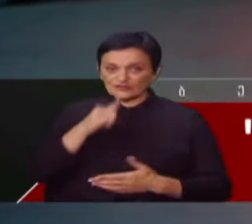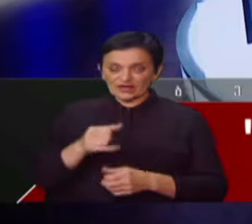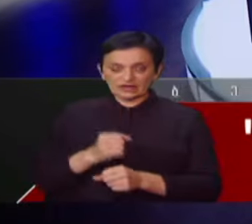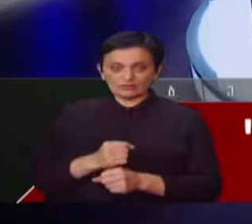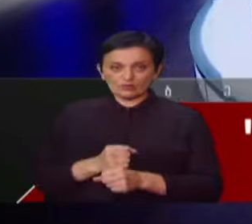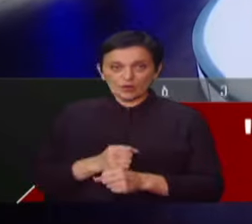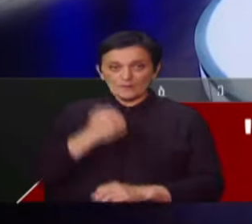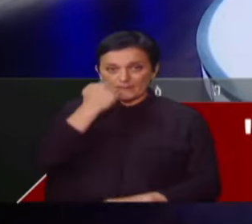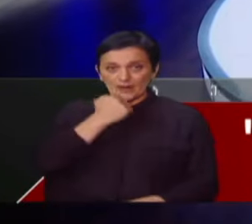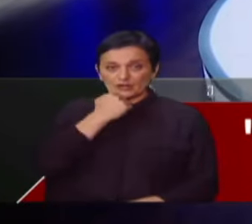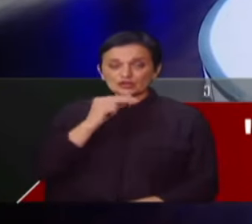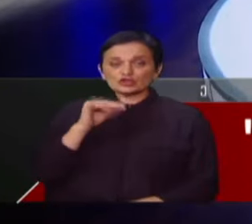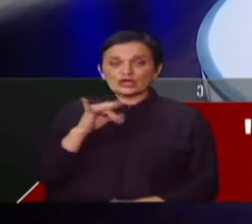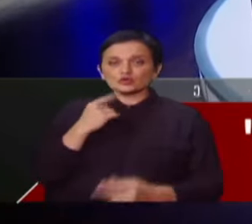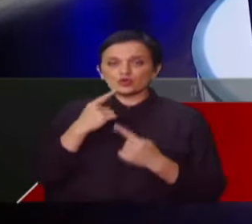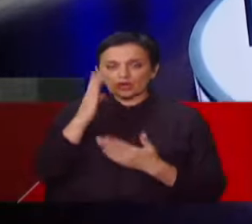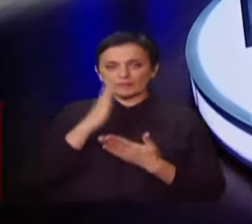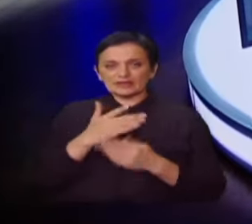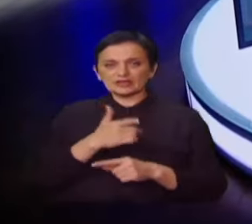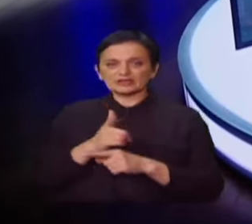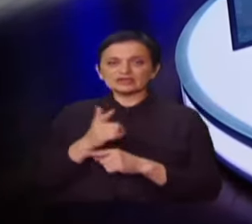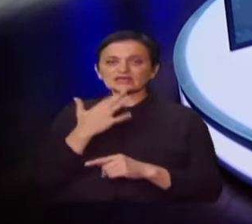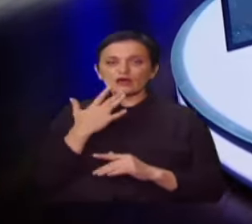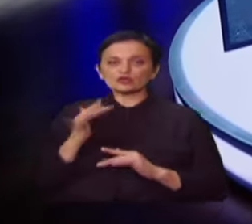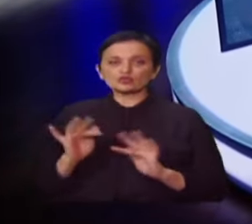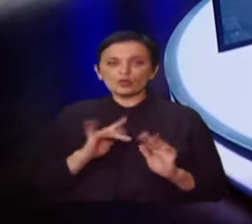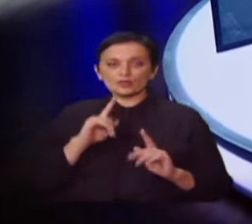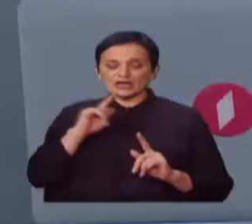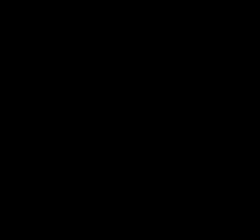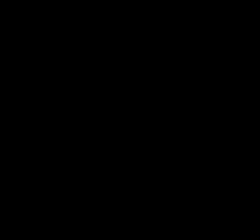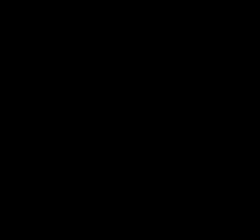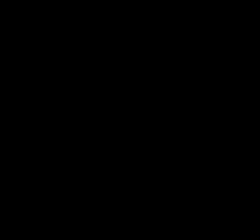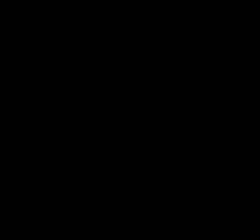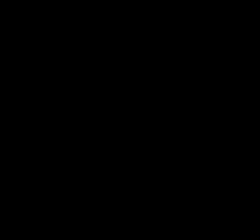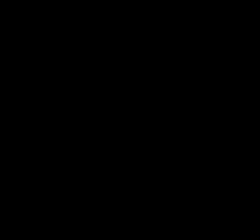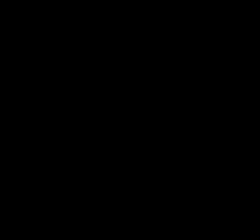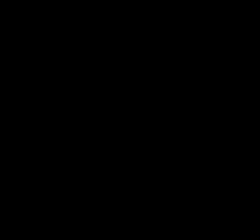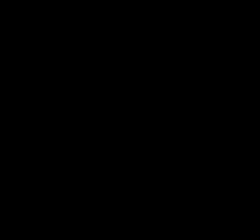მადლობა, ნოდარ ჩაჩუა საუბრობდა პირდაპირ ეთერში ნაციონალური მოძრაობის ყრილობიდან.